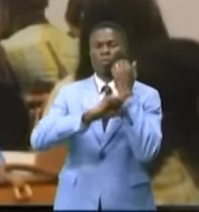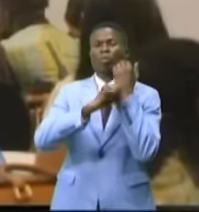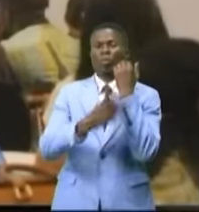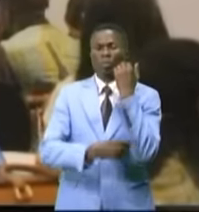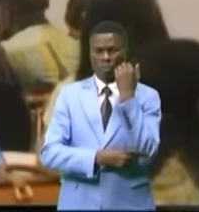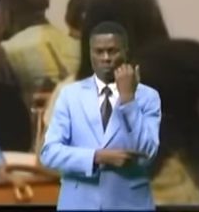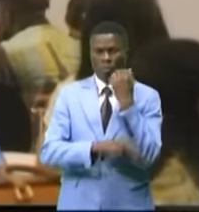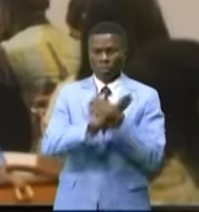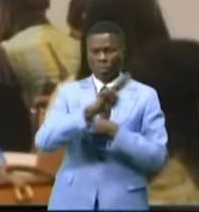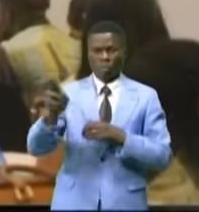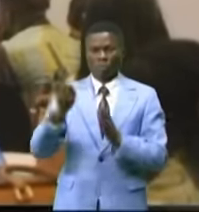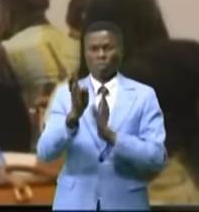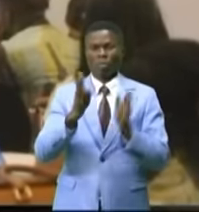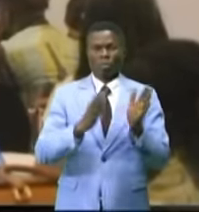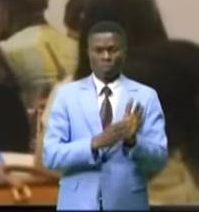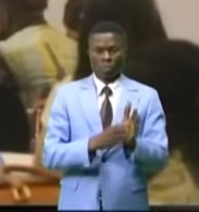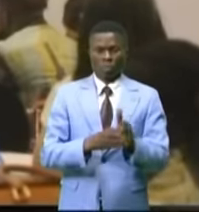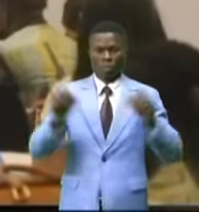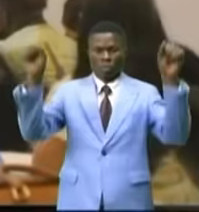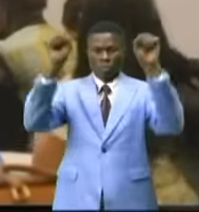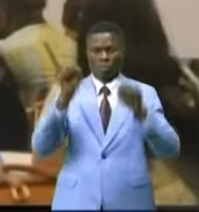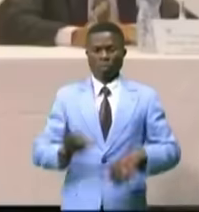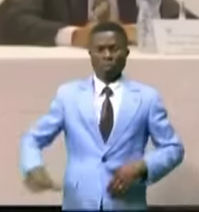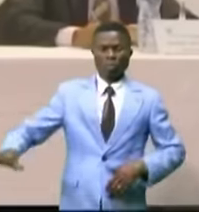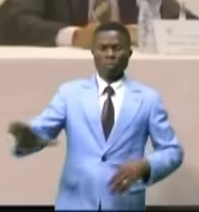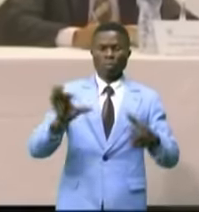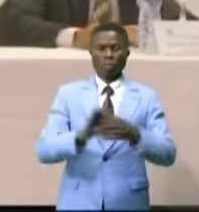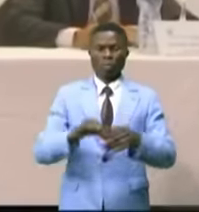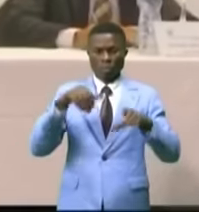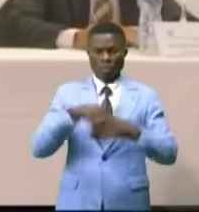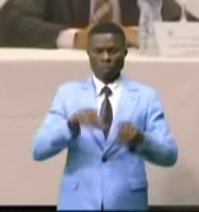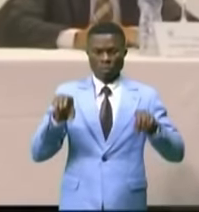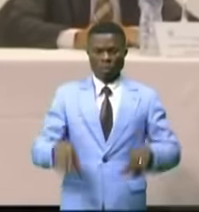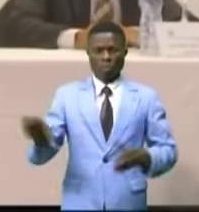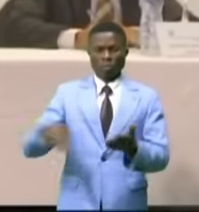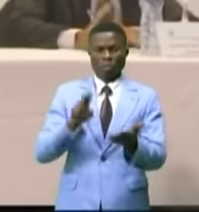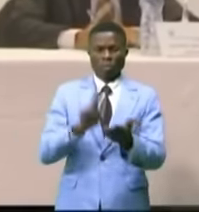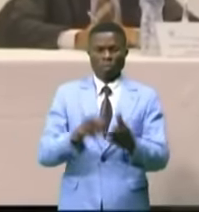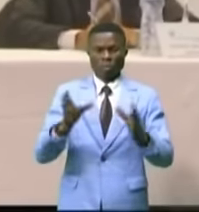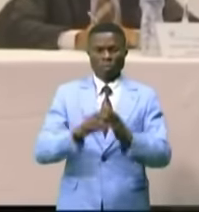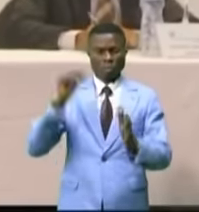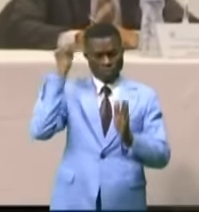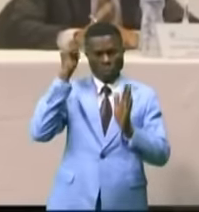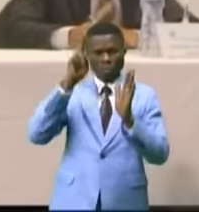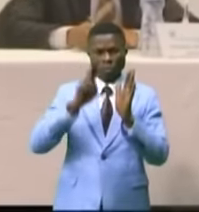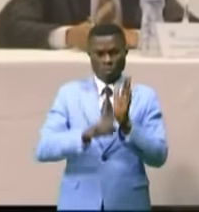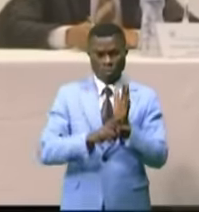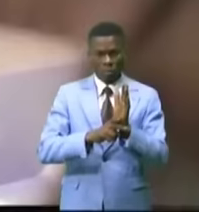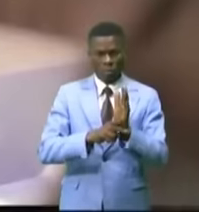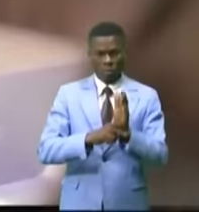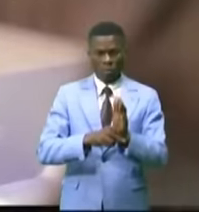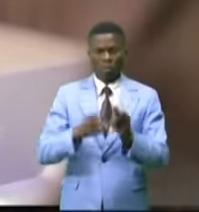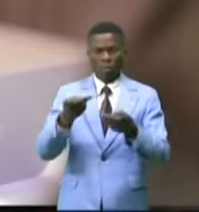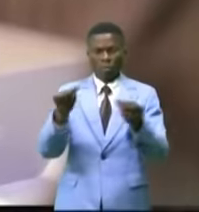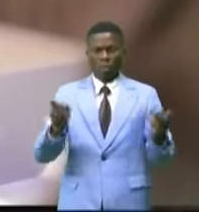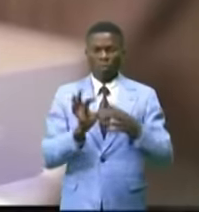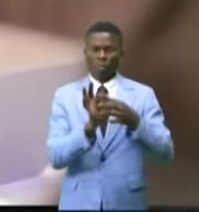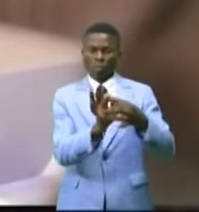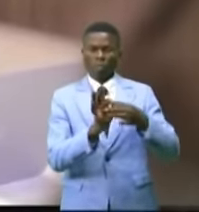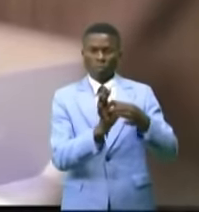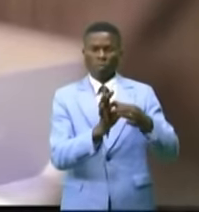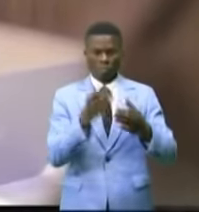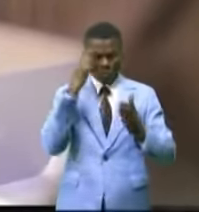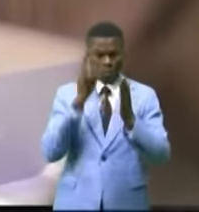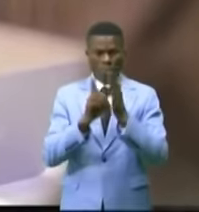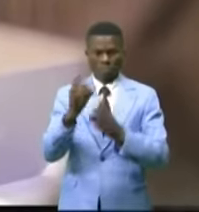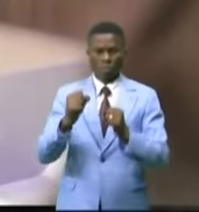C'est en 2019 que le système des Nations Unies en RDC avait signé avec le gouvernement un cadre de coopération pour le